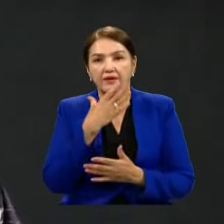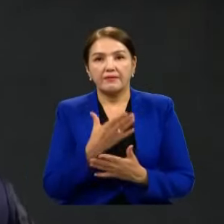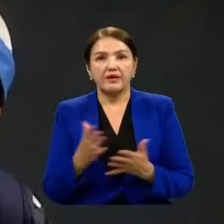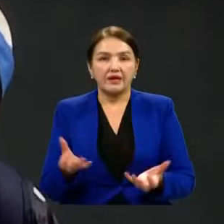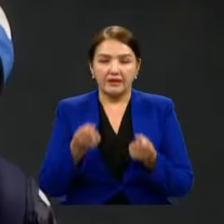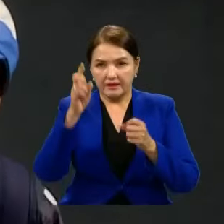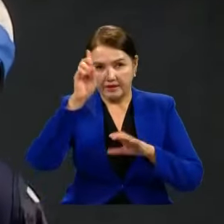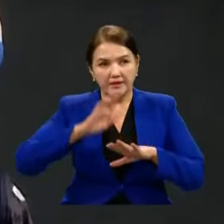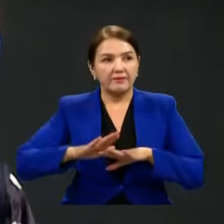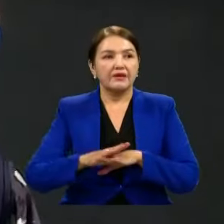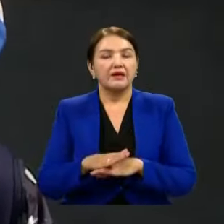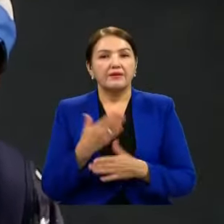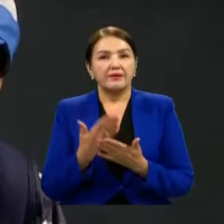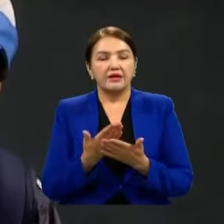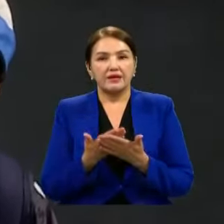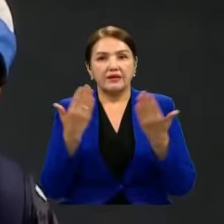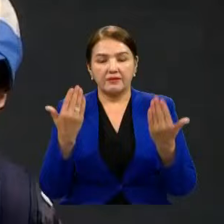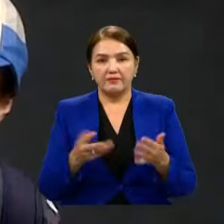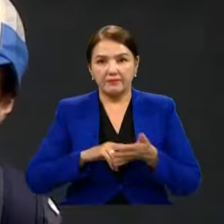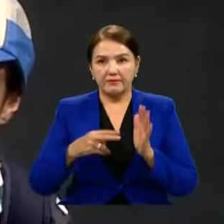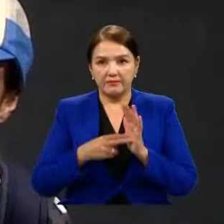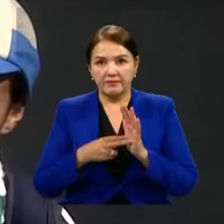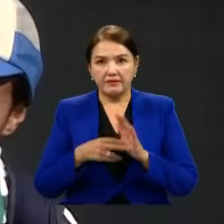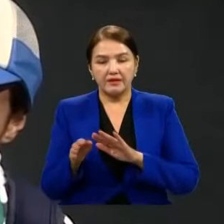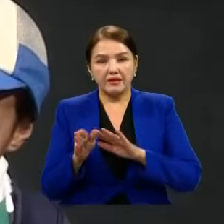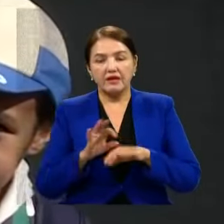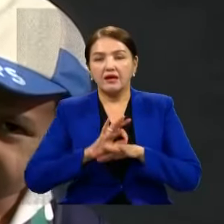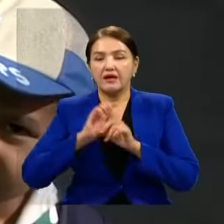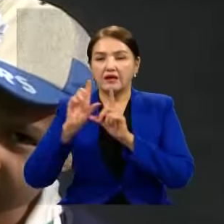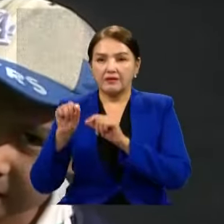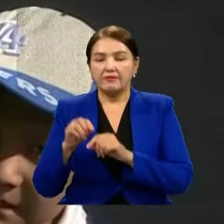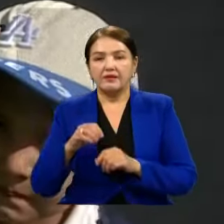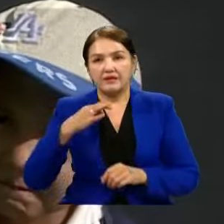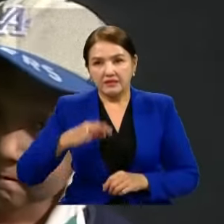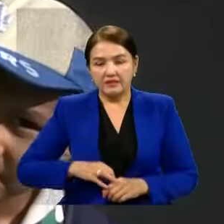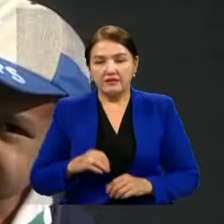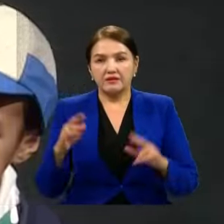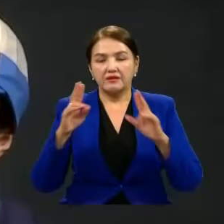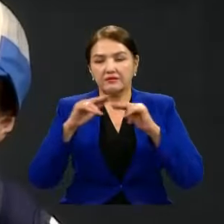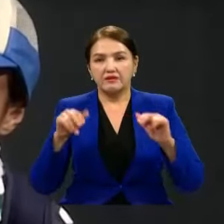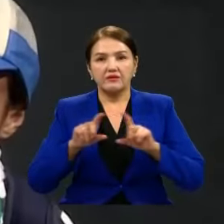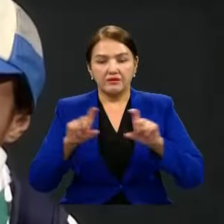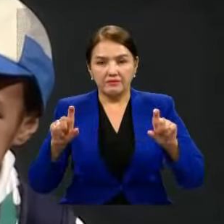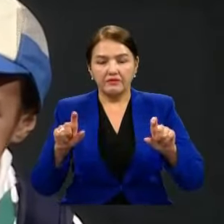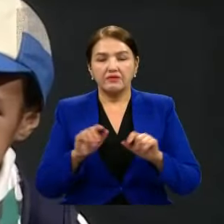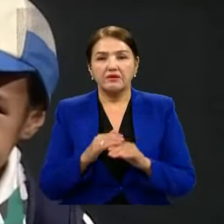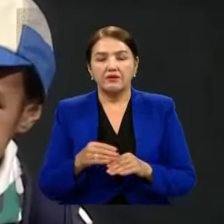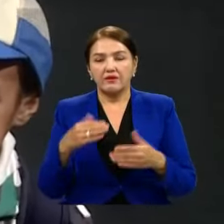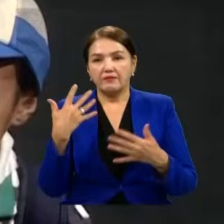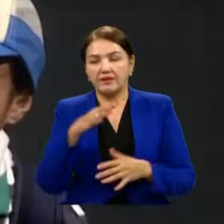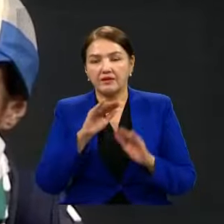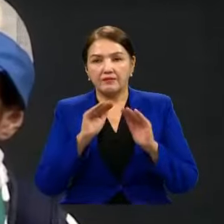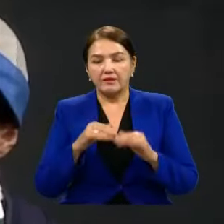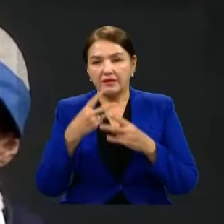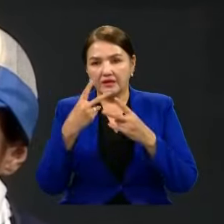поддержкой от государства. К примеру, вот сегодня планирую отправить своего сына в дворец школьников. Мне, как многодетной маме с 5 детьми, дают скидку.